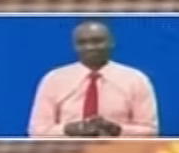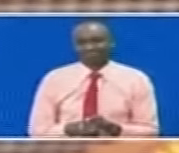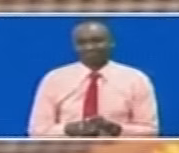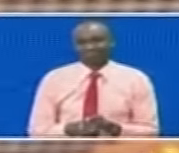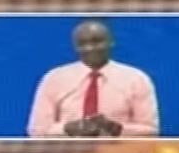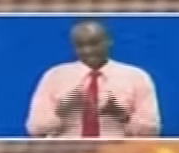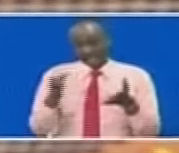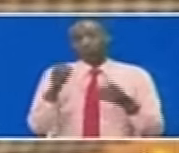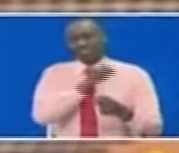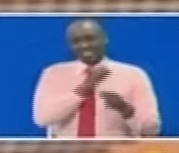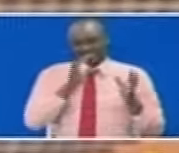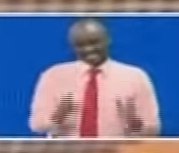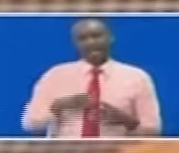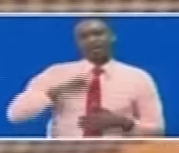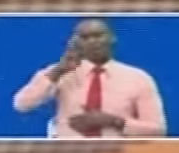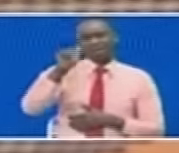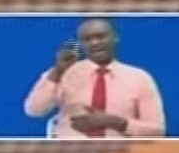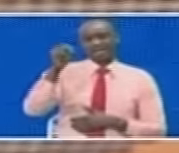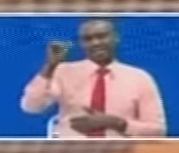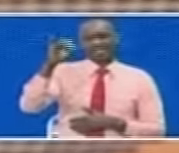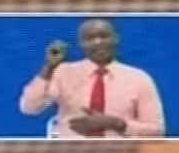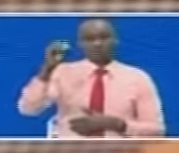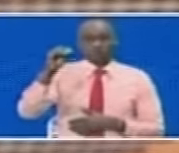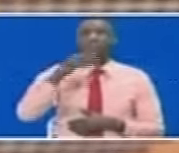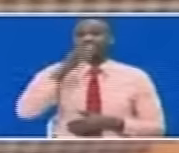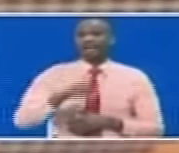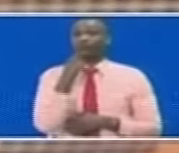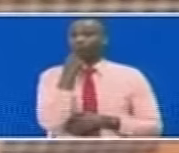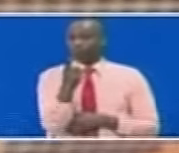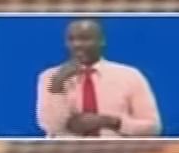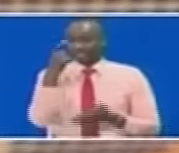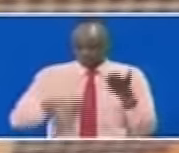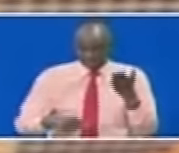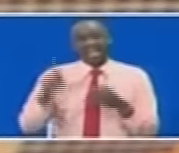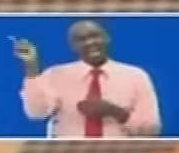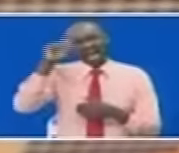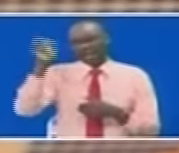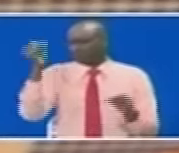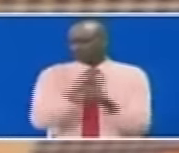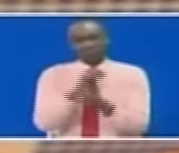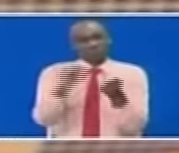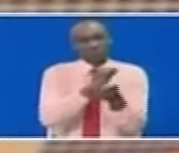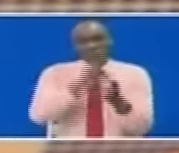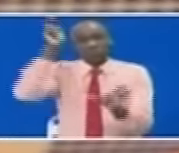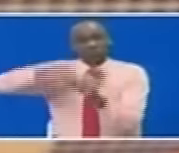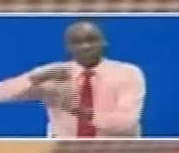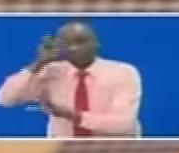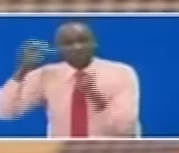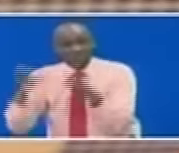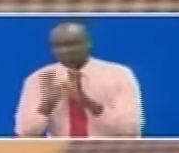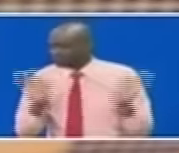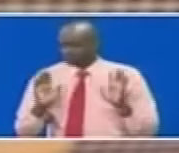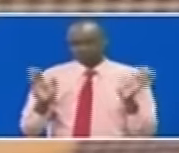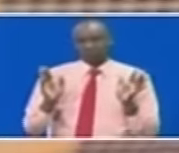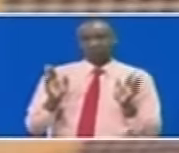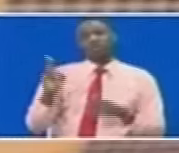Seneta wa Baringo Gideon Moi kwa mara nyingine amesisitiza kuwa chama cha KANU hakitavunjiliwa mbali na kujiunga na Jubilee jinsi wanavyotaka Rais Uhuru Kenyatta